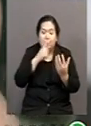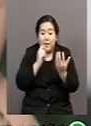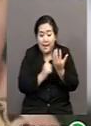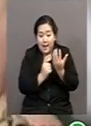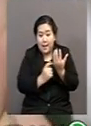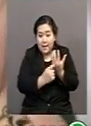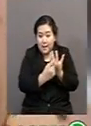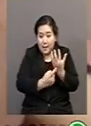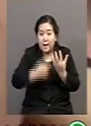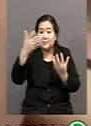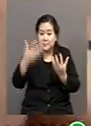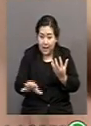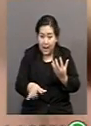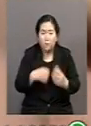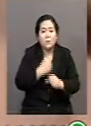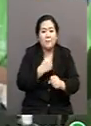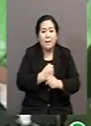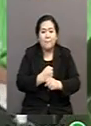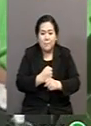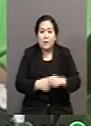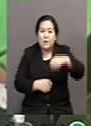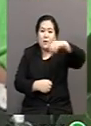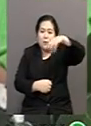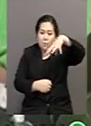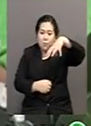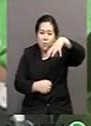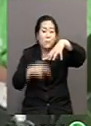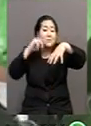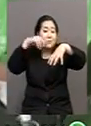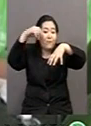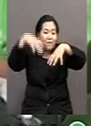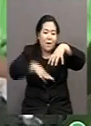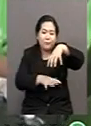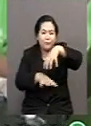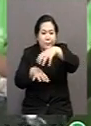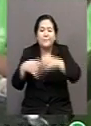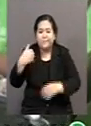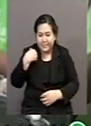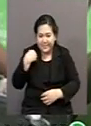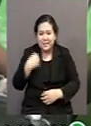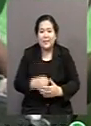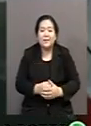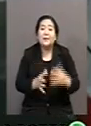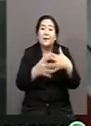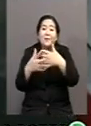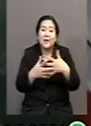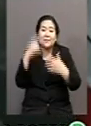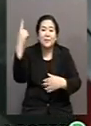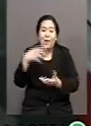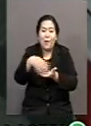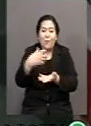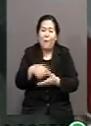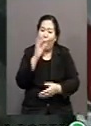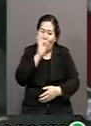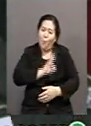แล้วเนี่ยเขาก็จะเอาแตงโมไปทำเป็นโคมไฟเป็นโคมลอยน้ำมีนักท่องเที่ยวชาวอเมริกันคนหนึ่งเขาเล่าให้ฟังนะคะบอกว่าดีใจ